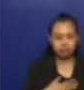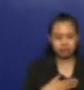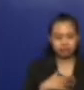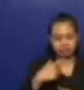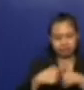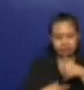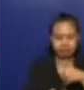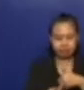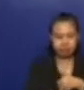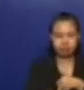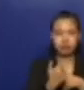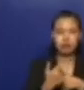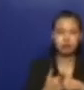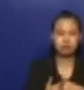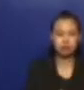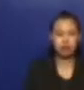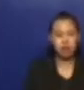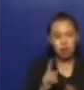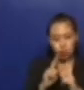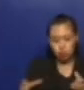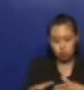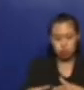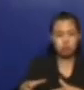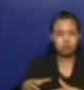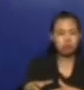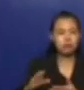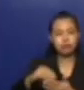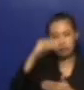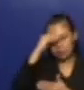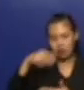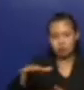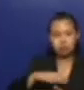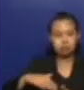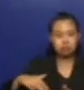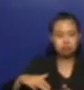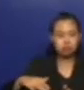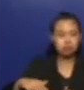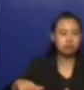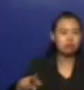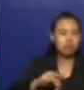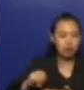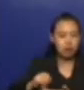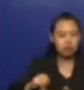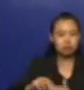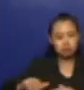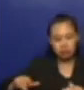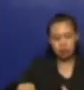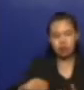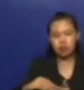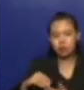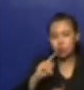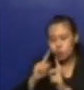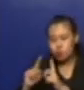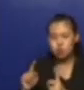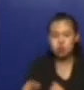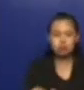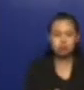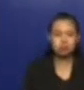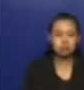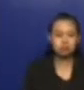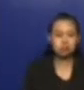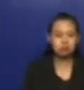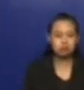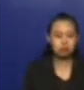ลองคุยกับน้องๆก็บ้างแล้ววันนี้ผมคุยกับเพื่อนๆผมเพื่อนผมฝากมาว่าถ้าลุกขึ้นอภิปร